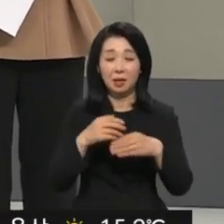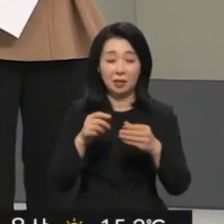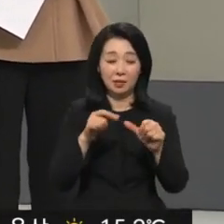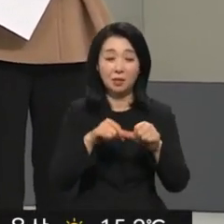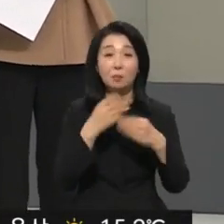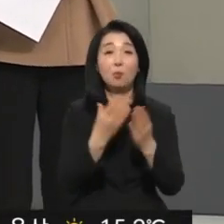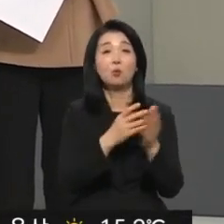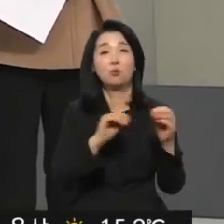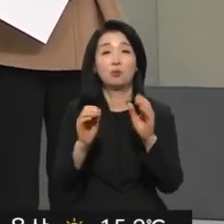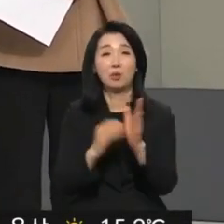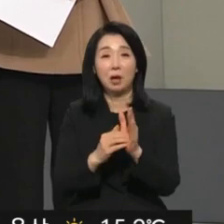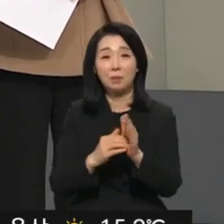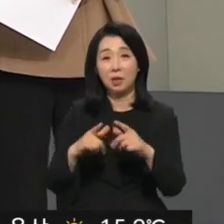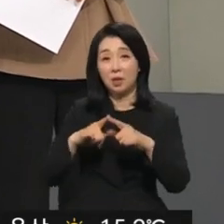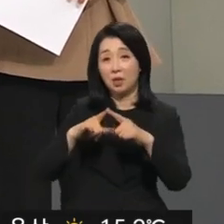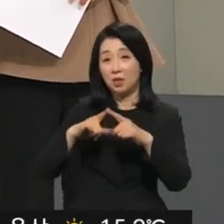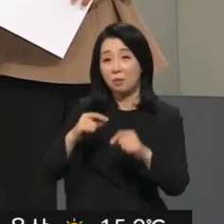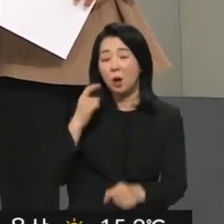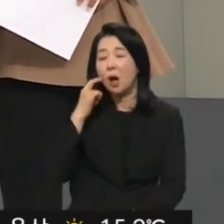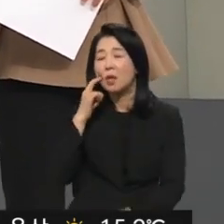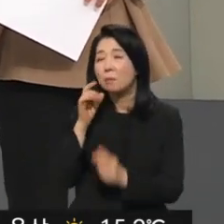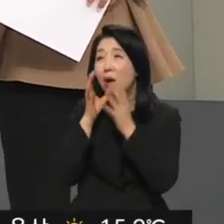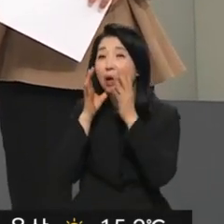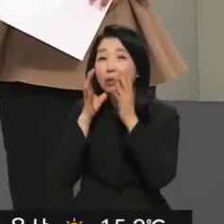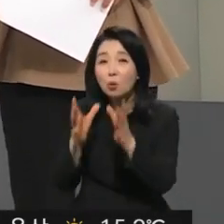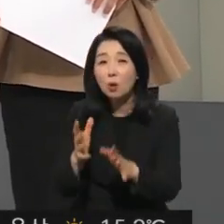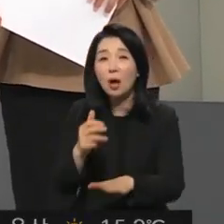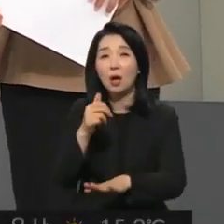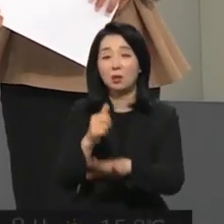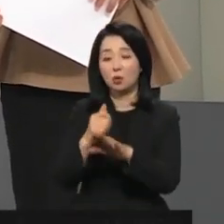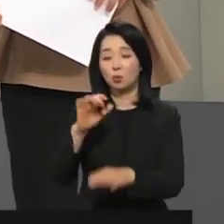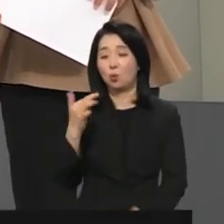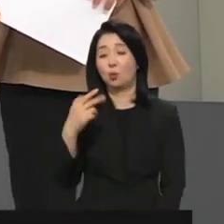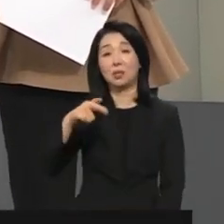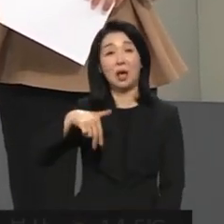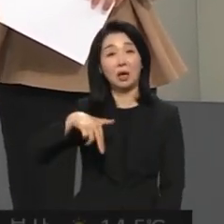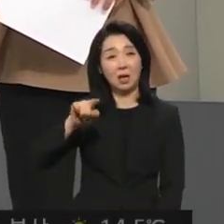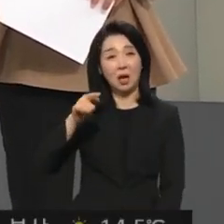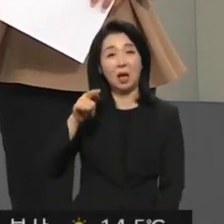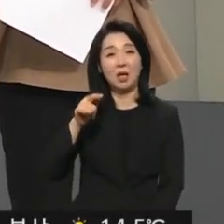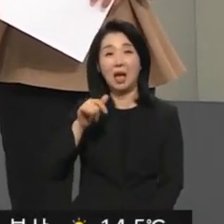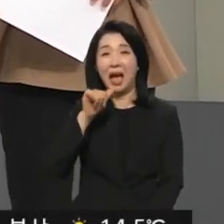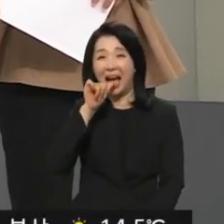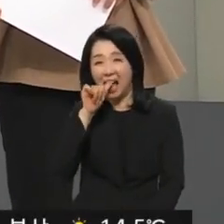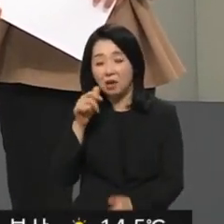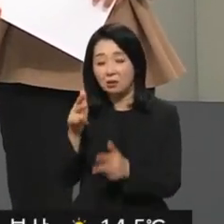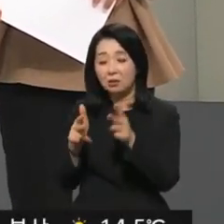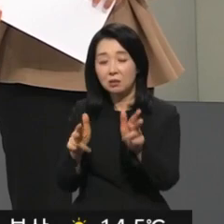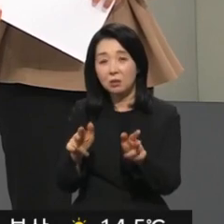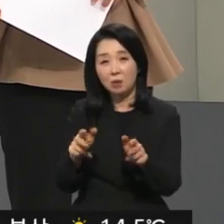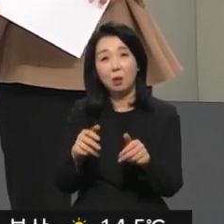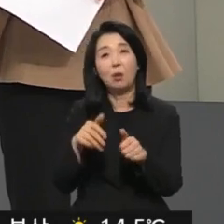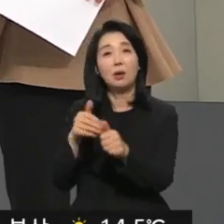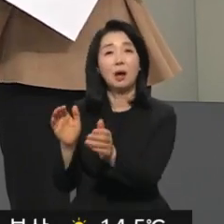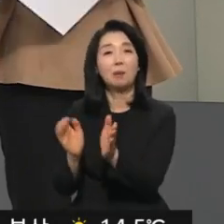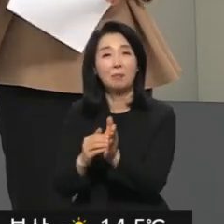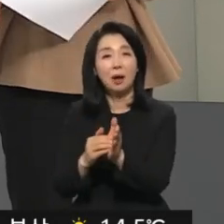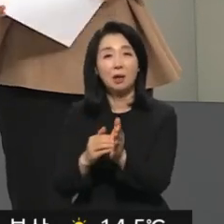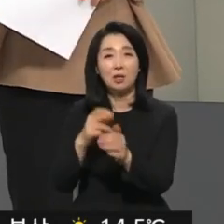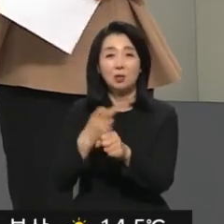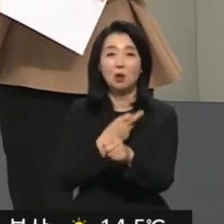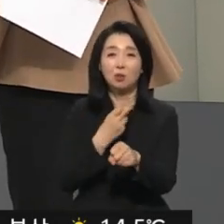거짓말의 소가 오사카 제철소로 떠났고 이후 매일 12시간에 중노동을 해야 했던 17살 소년